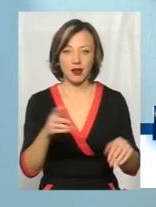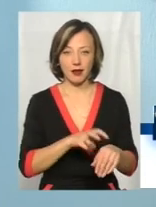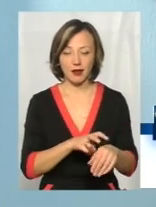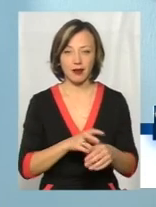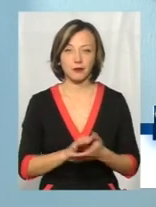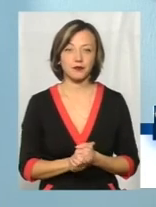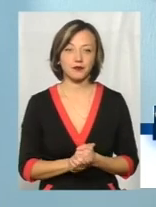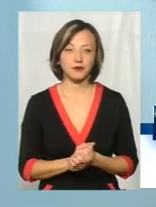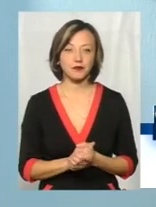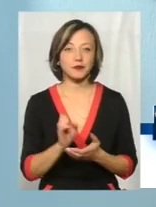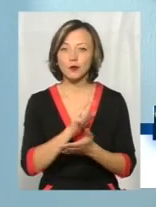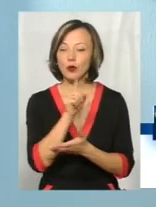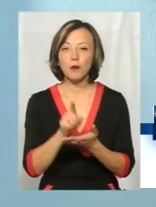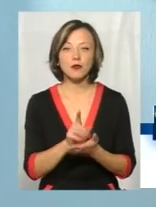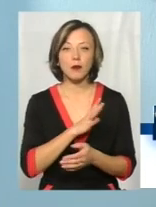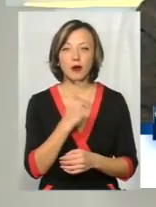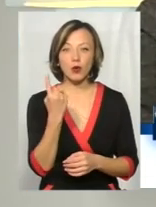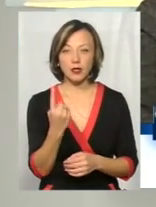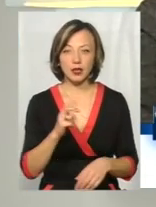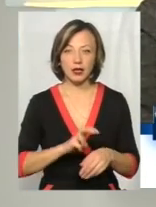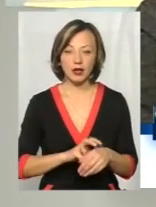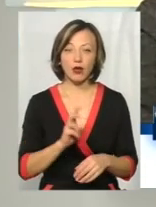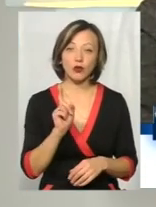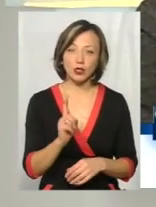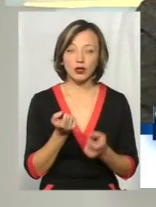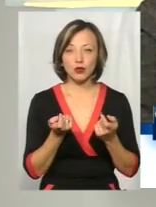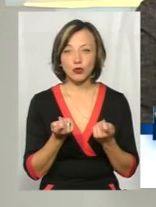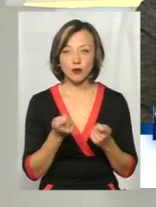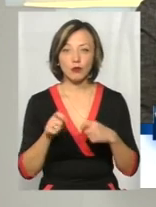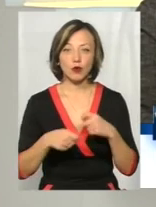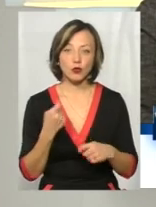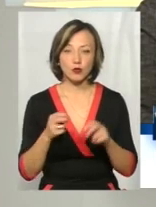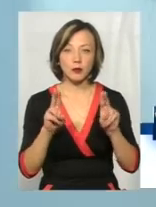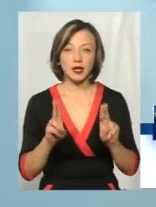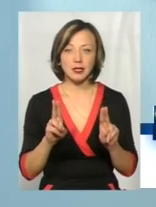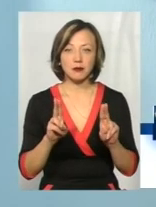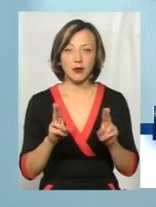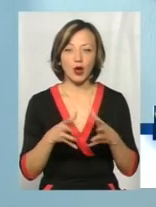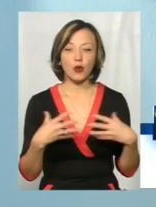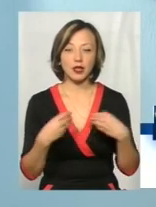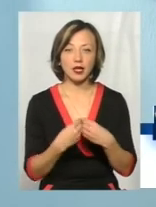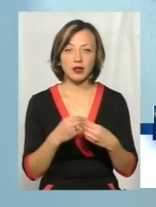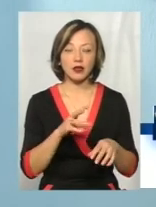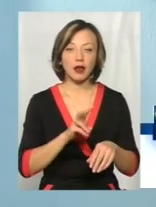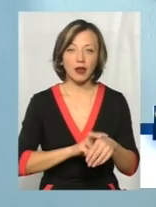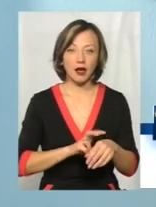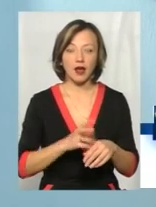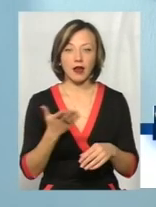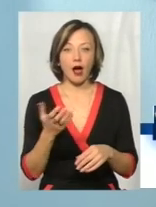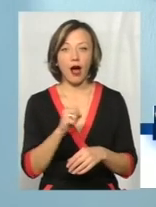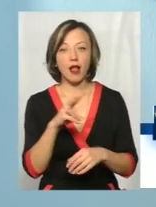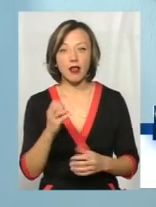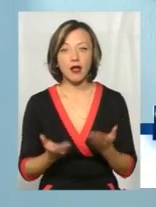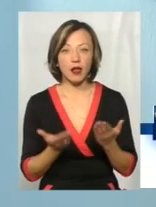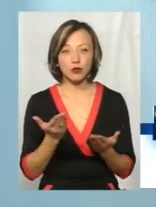з будь-яким лікарем, і не обов'язково це має бути один лікар, хоча це трошки ніби порушує принципи родинного лікаря, сімейного. Але